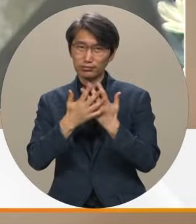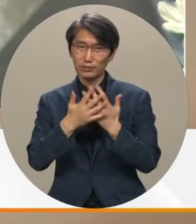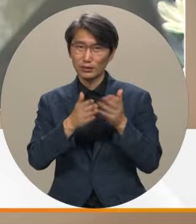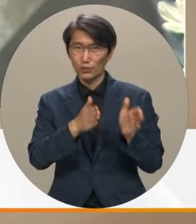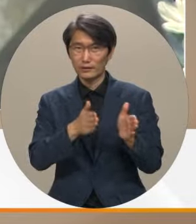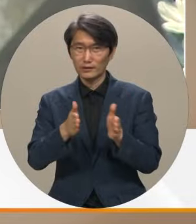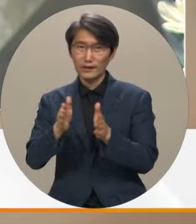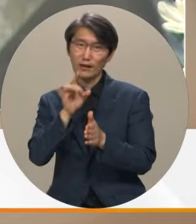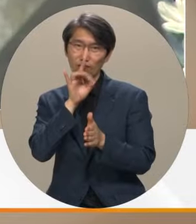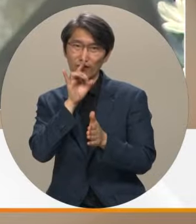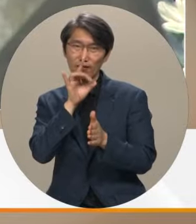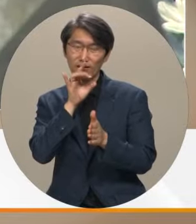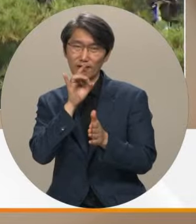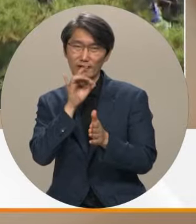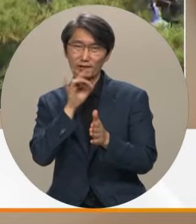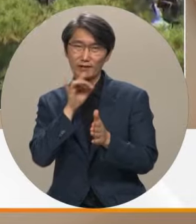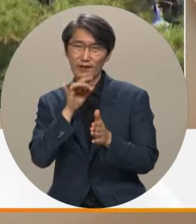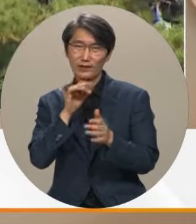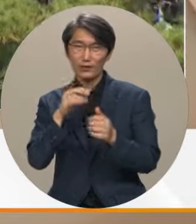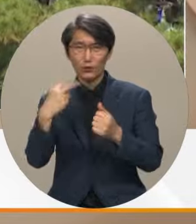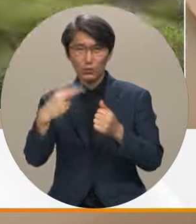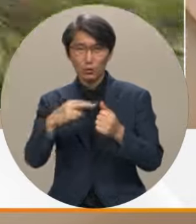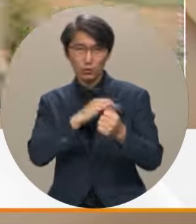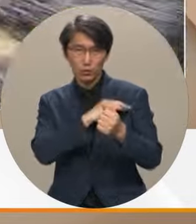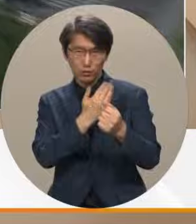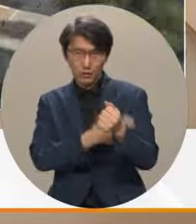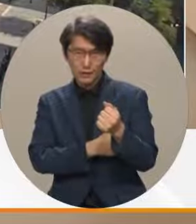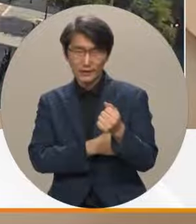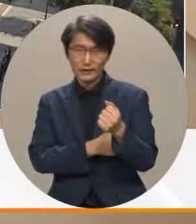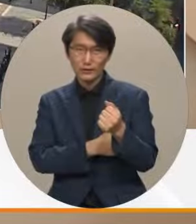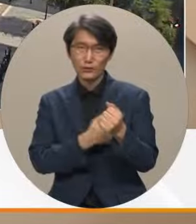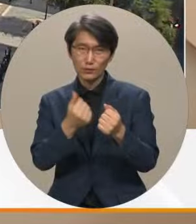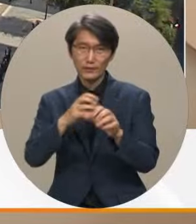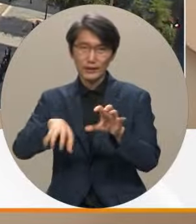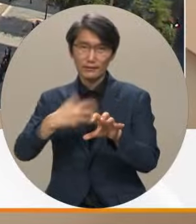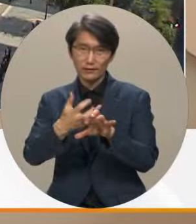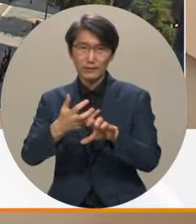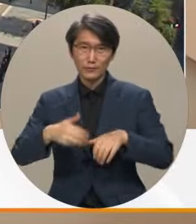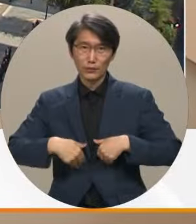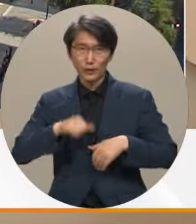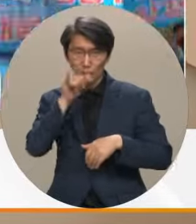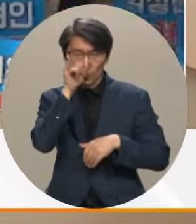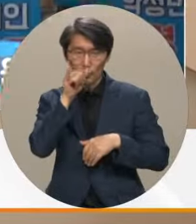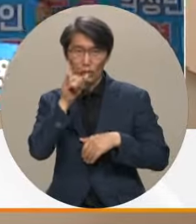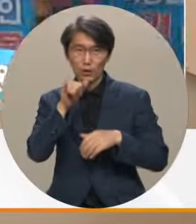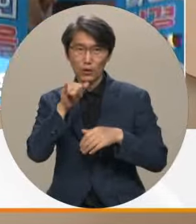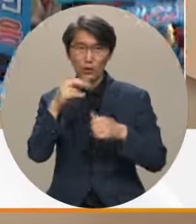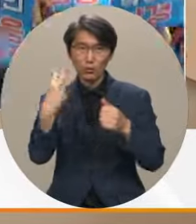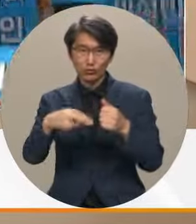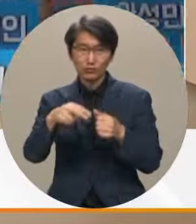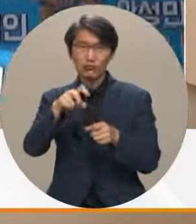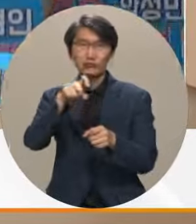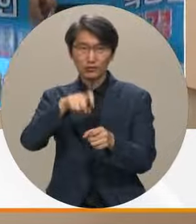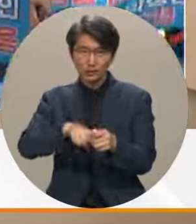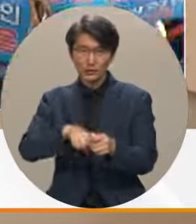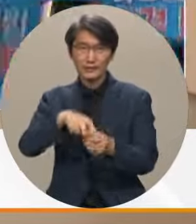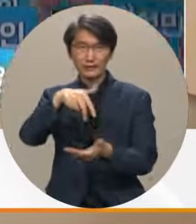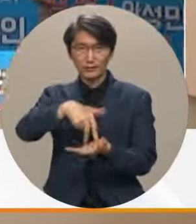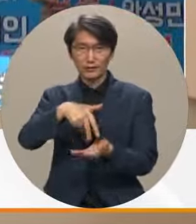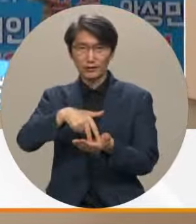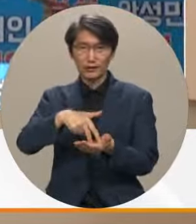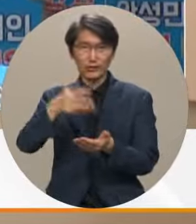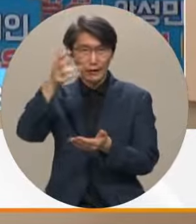보면 교권보호법을 조금 더 개정해야 할 필요가 있고요. 좀 더 교육적 견지에서